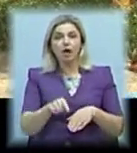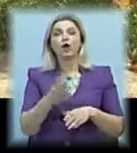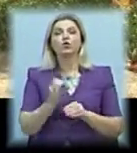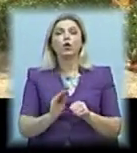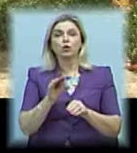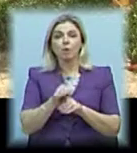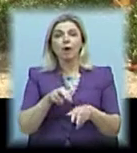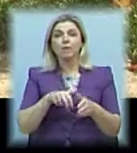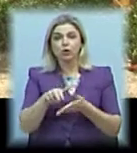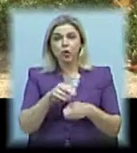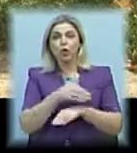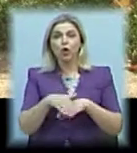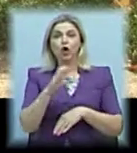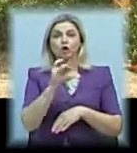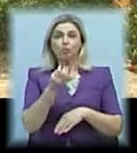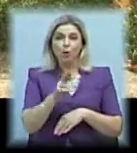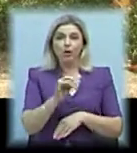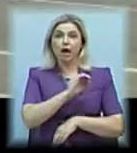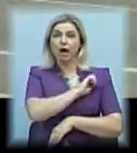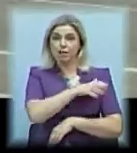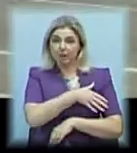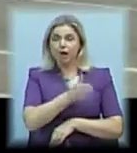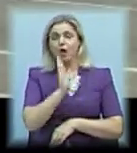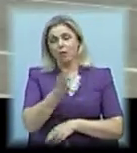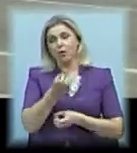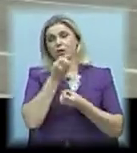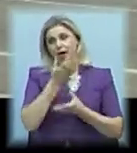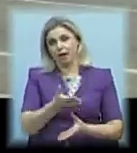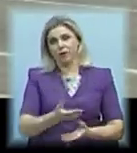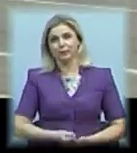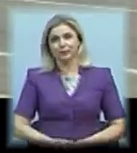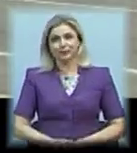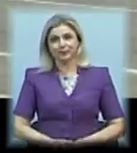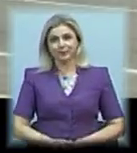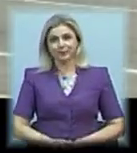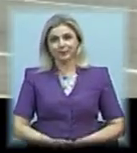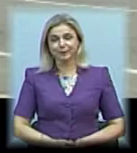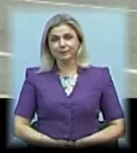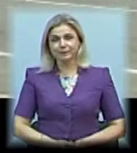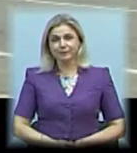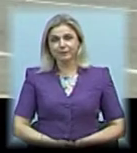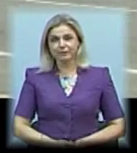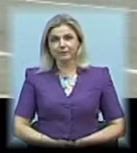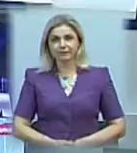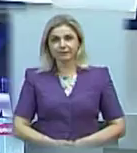пішохідна зона по вулиці Соборній, вулиці Адміральській, це буде дуже гарно. Володимир Степанов, Андрій Заворотній, телевізійні новини